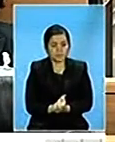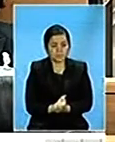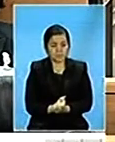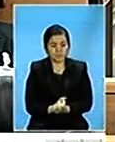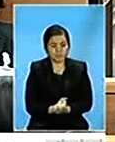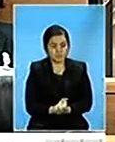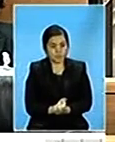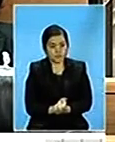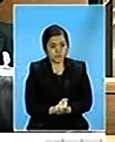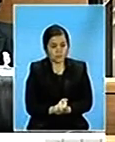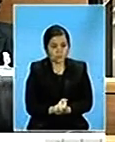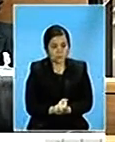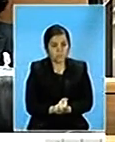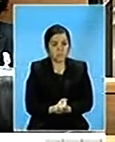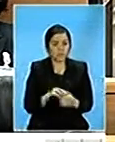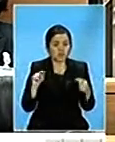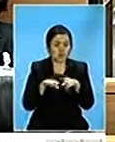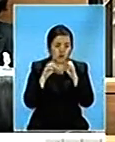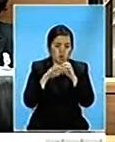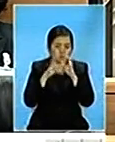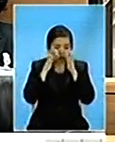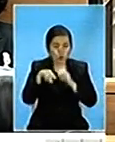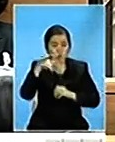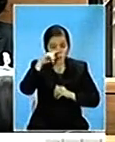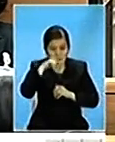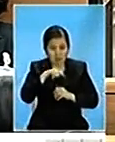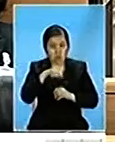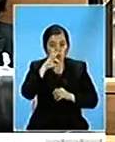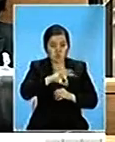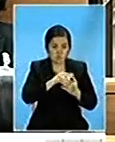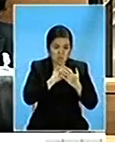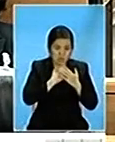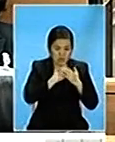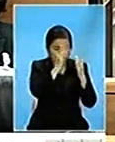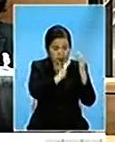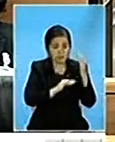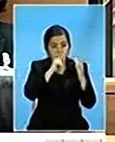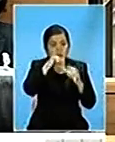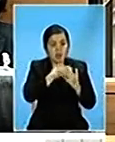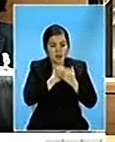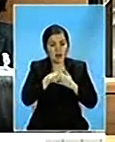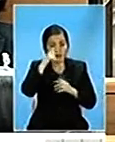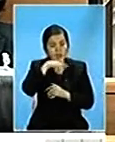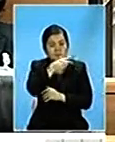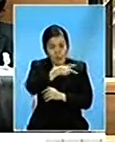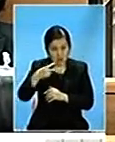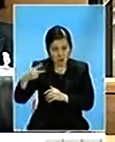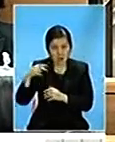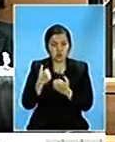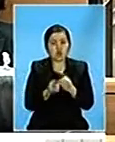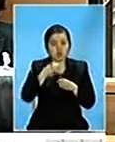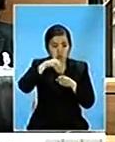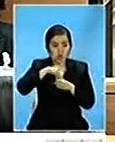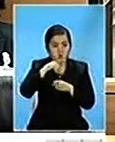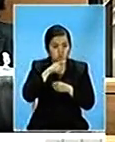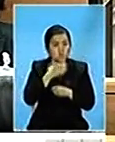งจะเป็นเรื่องของการปลูกจิตสำนึกด้วยแล้วก็ในความรักที่เป็นความรักในภาษาไทยซึ่งคงจะต้องดำรงอยู่ถ